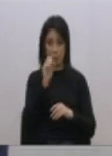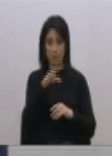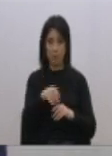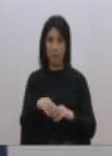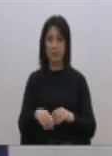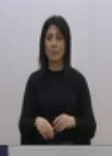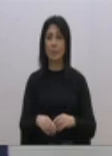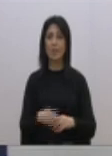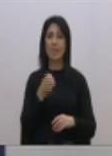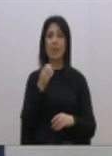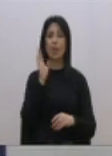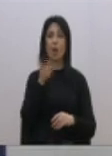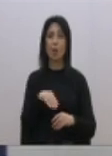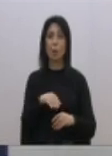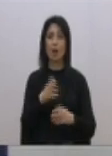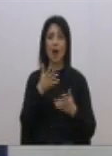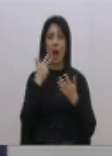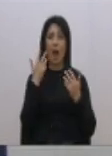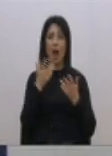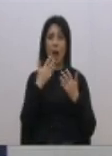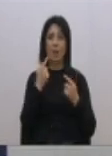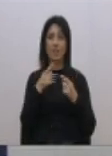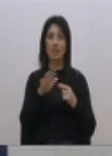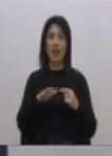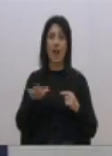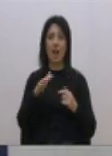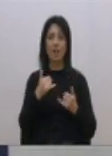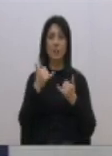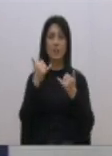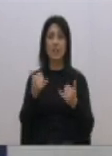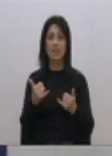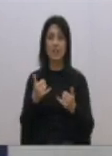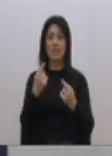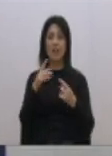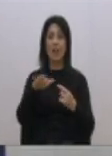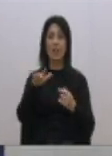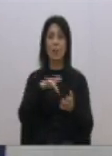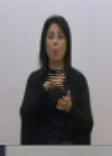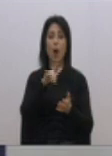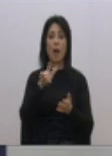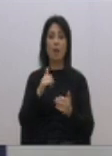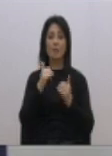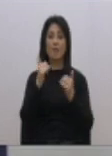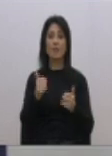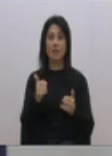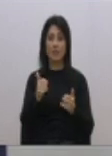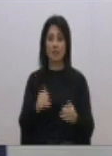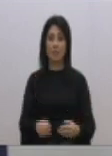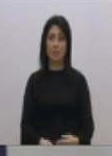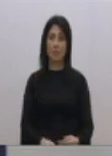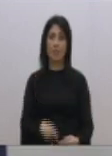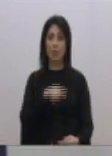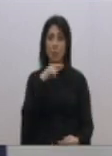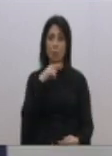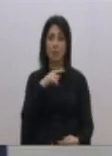უგნებავთ. Კიდე უფრო გაამარტივა სხვა ქვეყნებისათვის, სხვა ქვეყნის მოქალაქეებისათვის